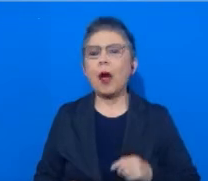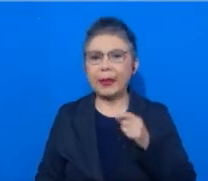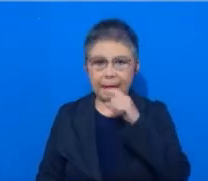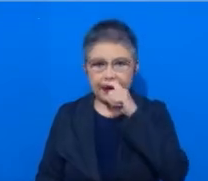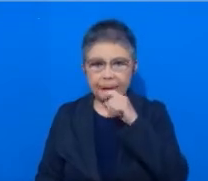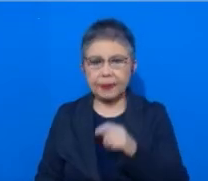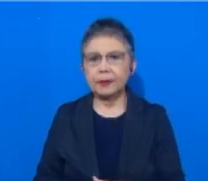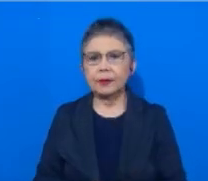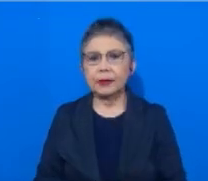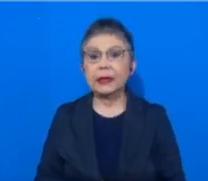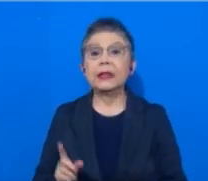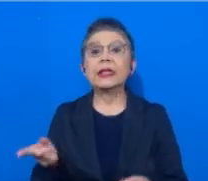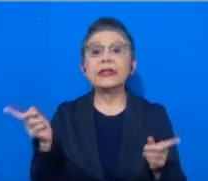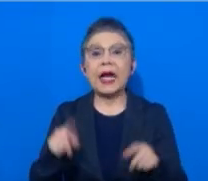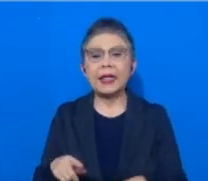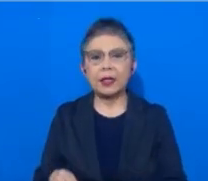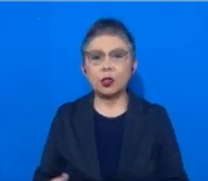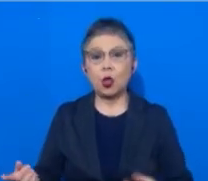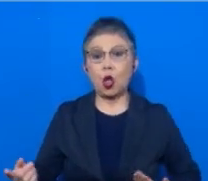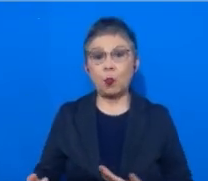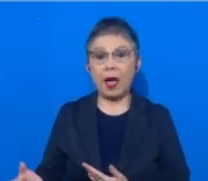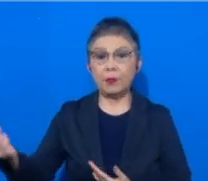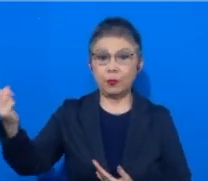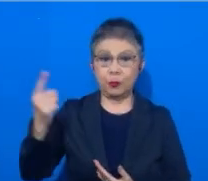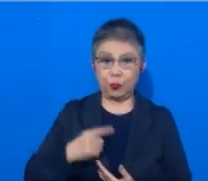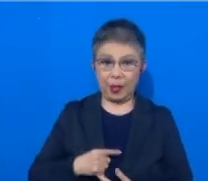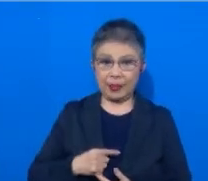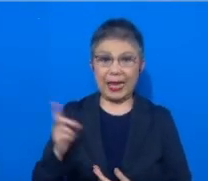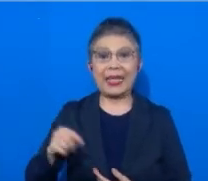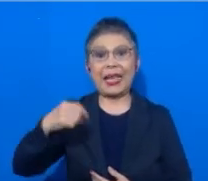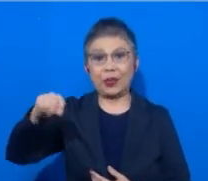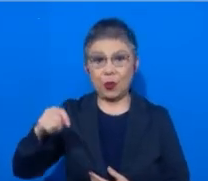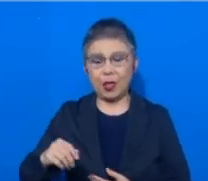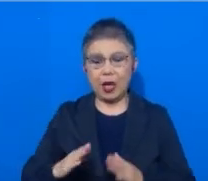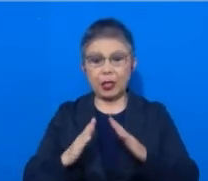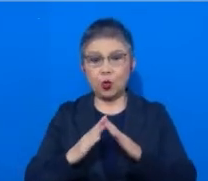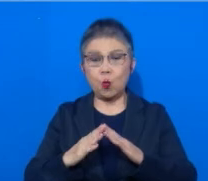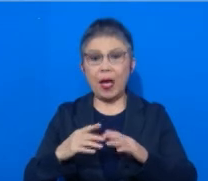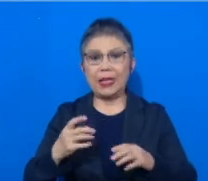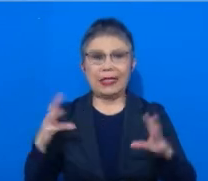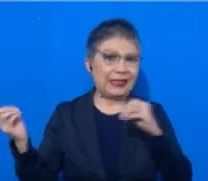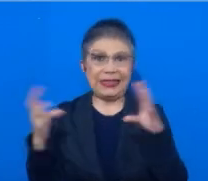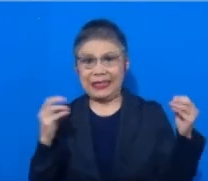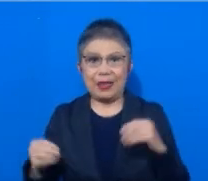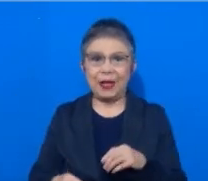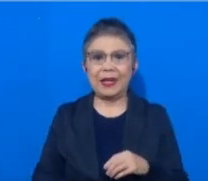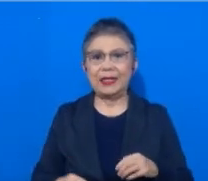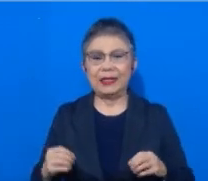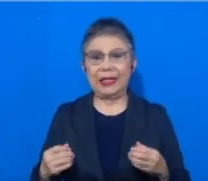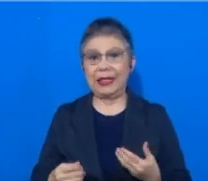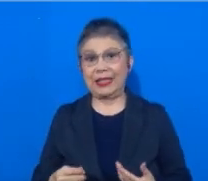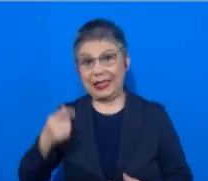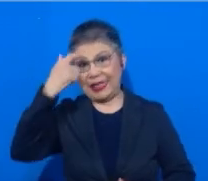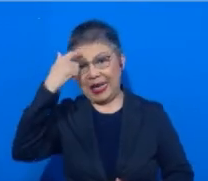ini peristiwa terjadi ketika korban pulang dari kantor di rumah korban terlihat cekcok dengan tersangka yang kemudian membuat tersangka